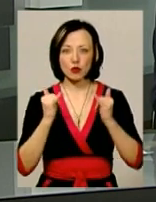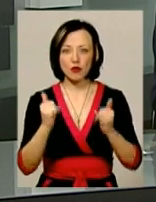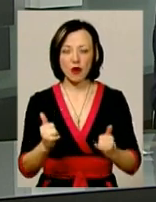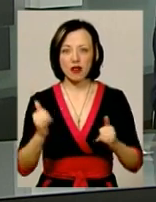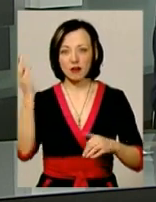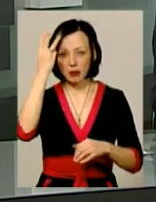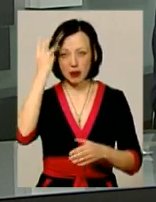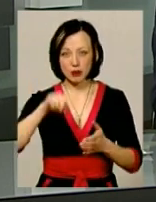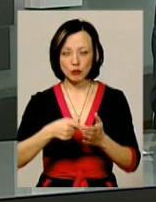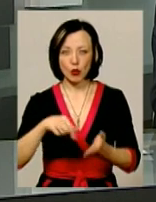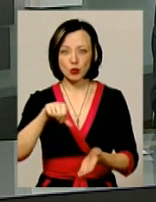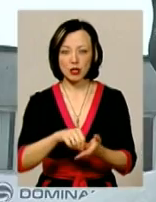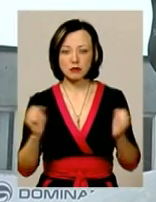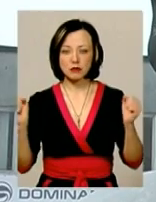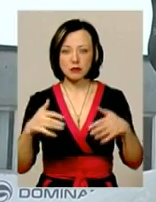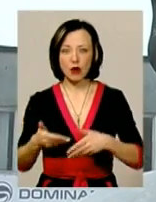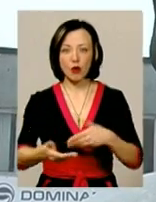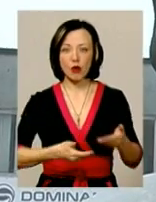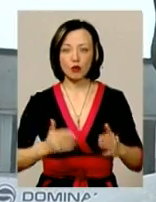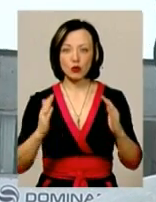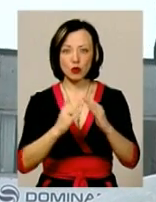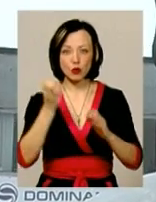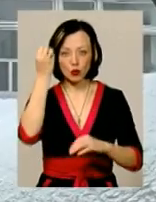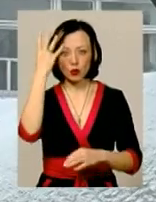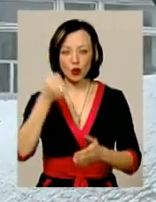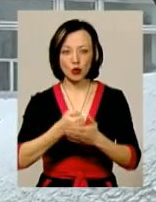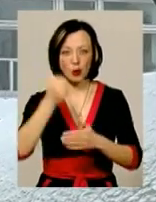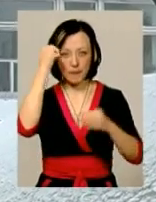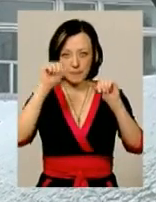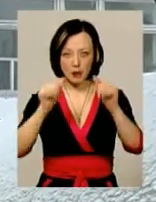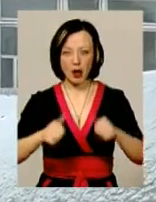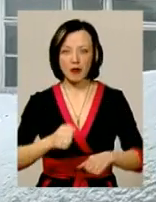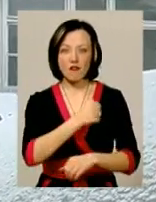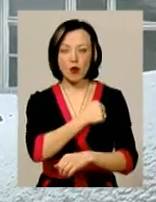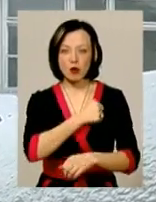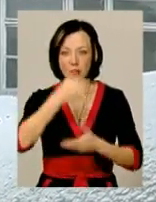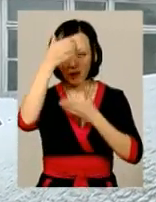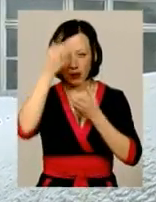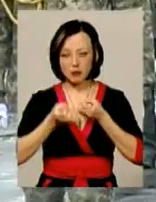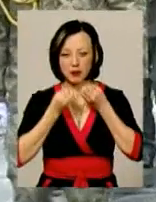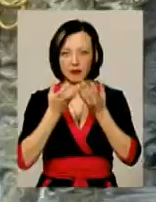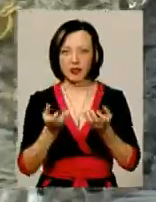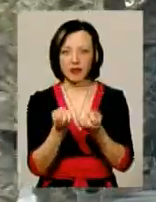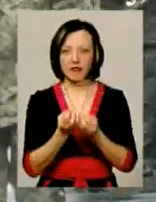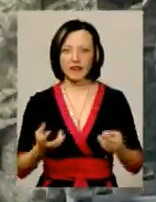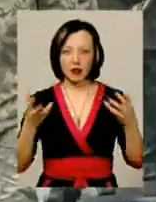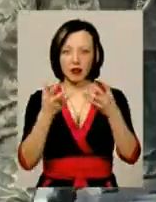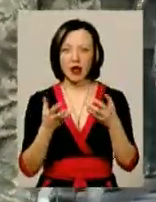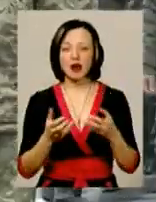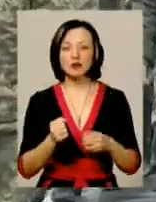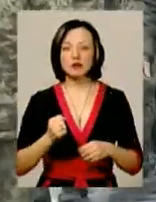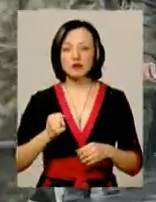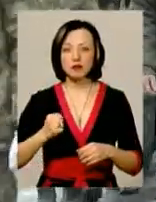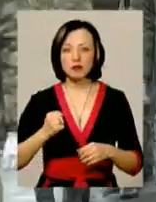Хмельницькому. Учасники зібрання пройшли ходою від будинку культури до пам'ятника воїнам-афганцям, де поклали квіти і вінки. Нагадаю, у